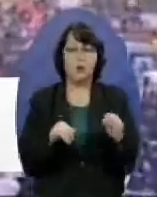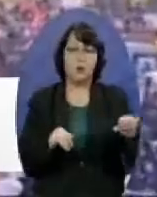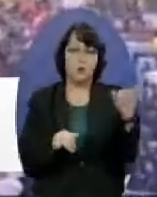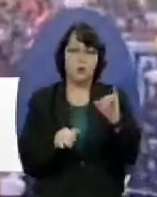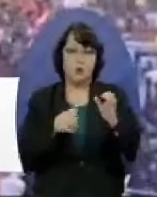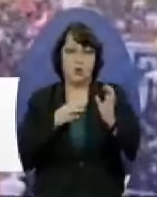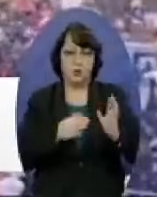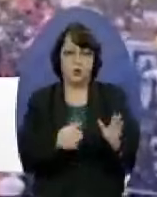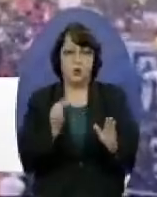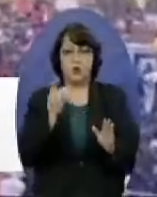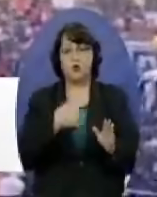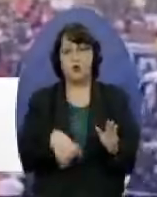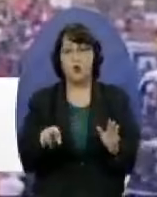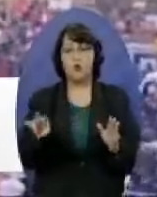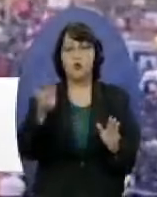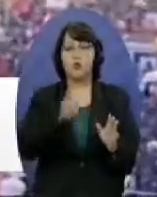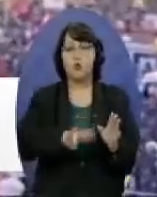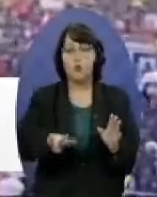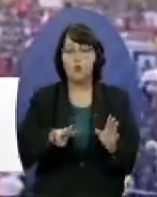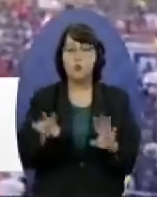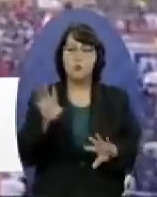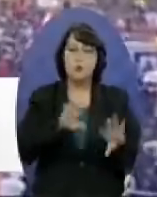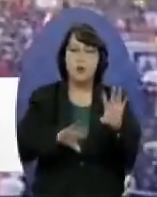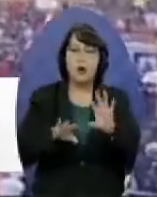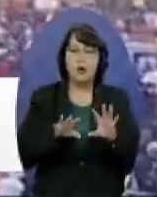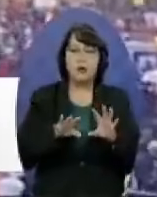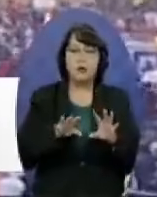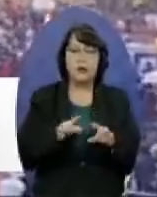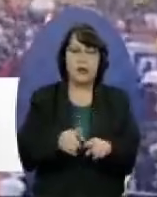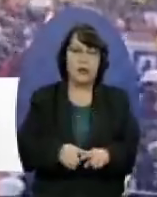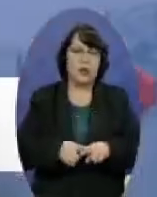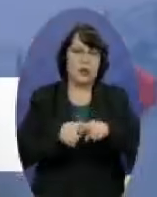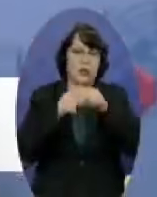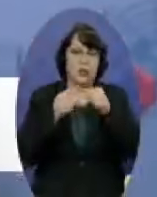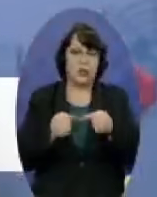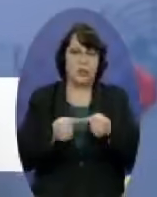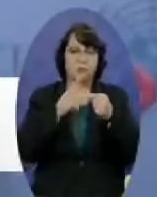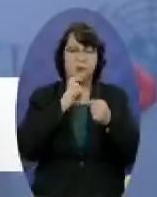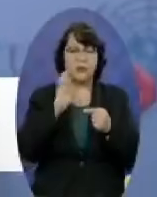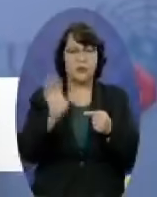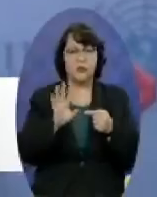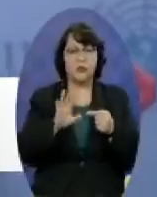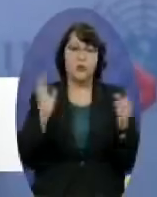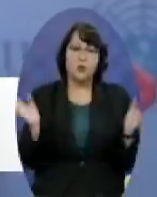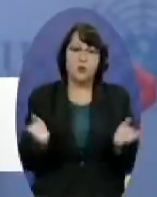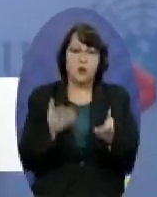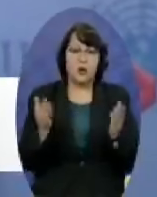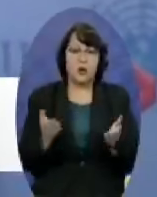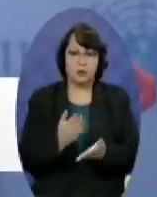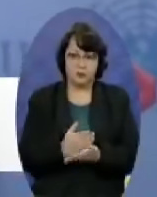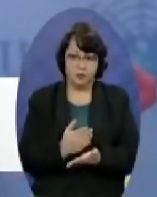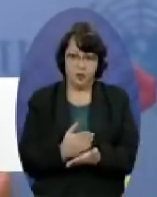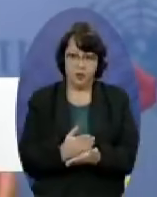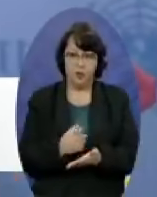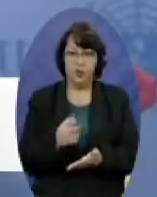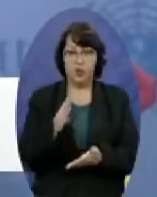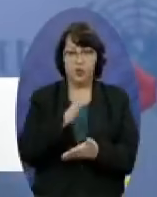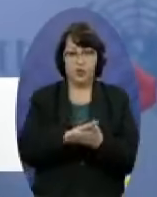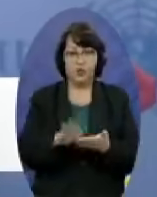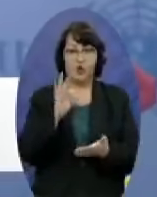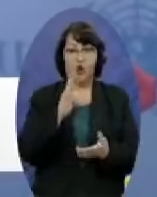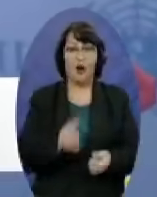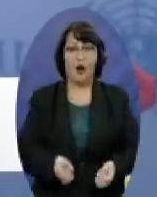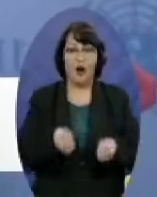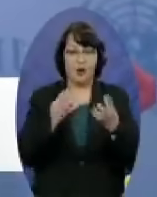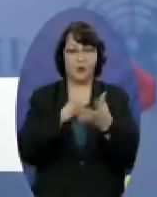хандаж ойрох дарандын бүс нутгийн байдлыг хурцдахгүй байхыг уриалж байна. Ladies and gentlemen. Шинэ он өмнө самуу